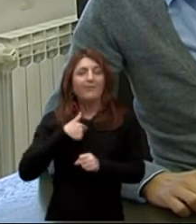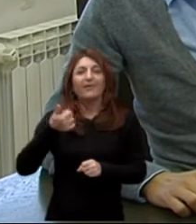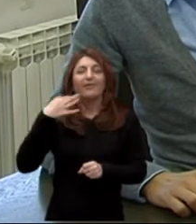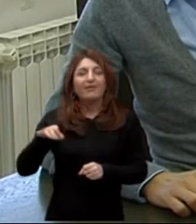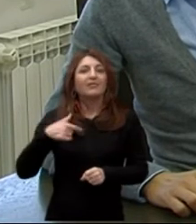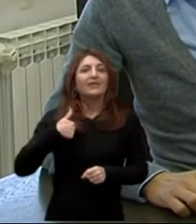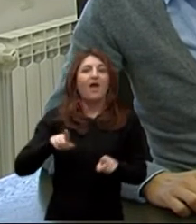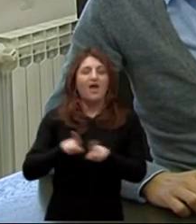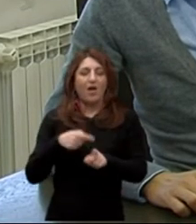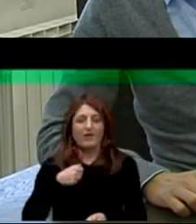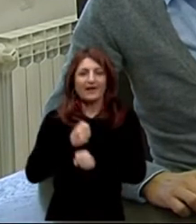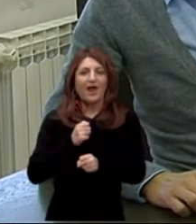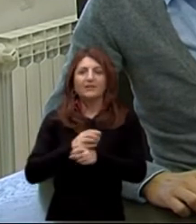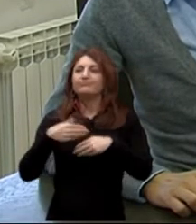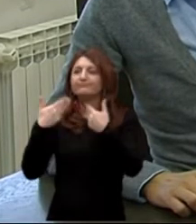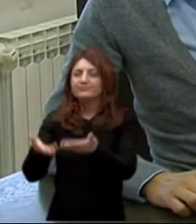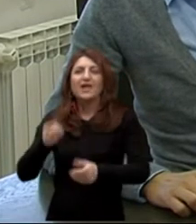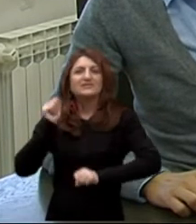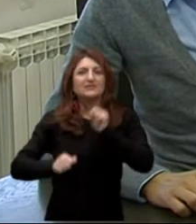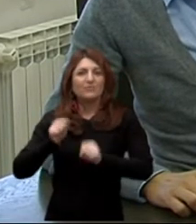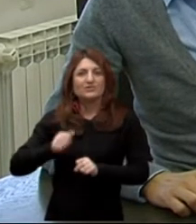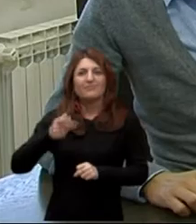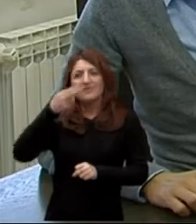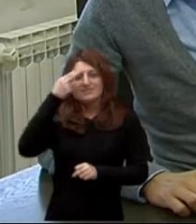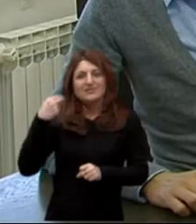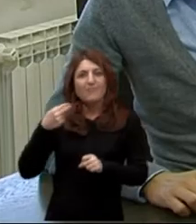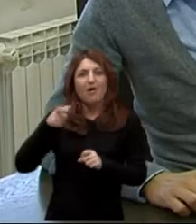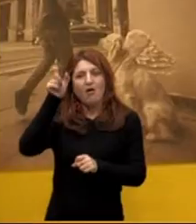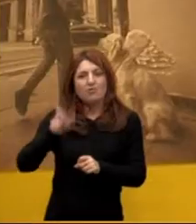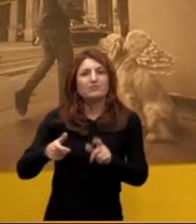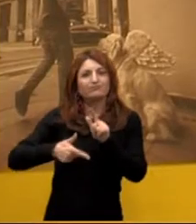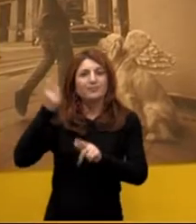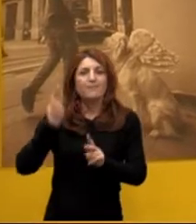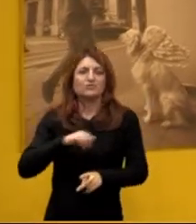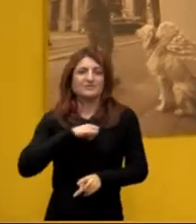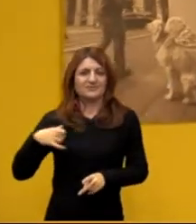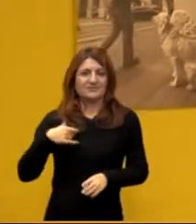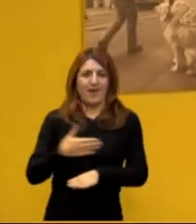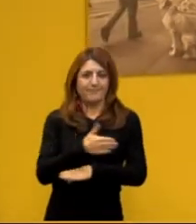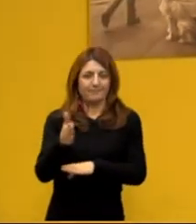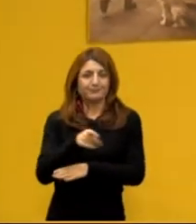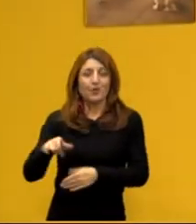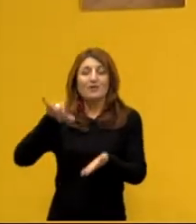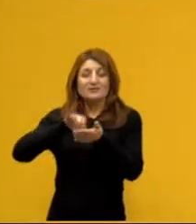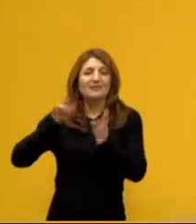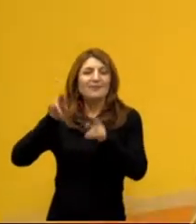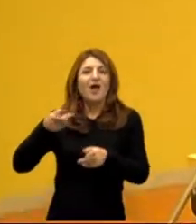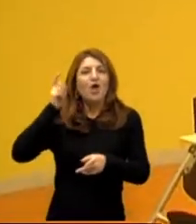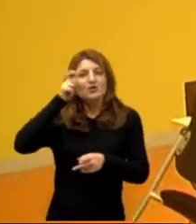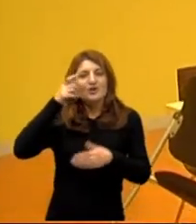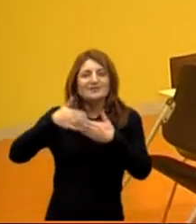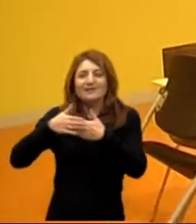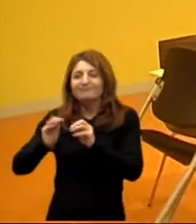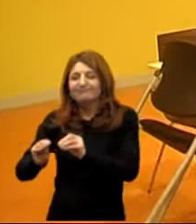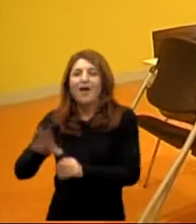se bavi, znači, osposobljavanjem slijepih osoba za samostalno kretanje. Centar trenutno provodi program socijalizacije